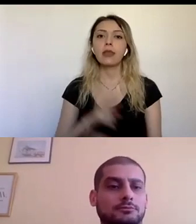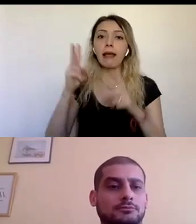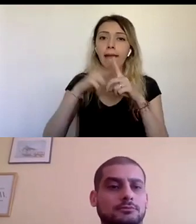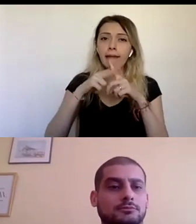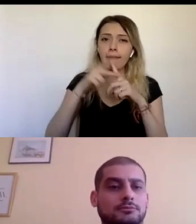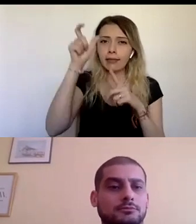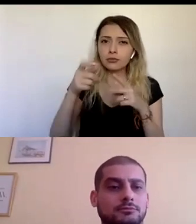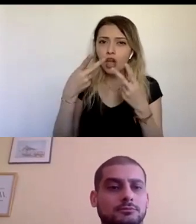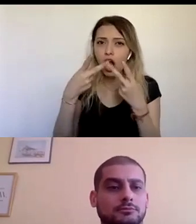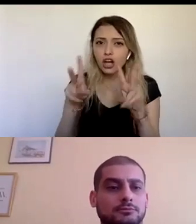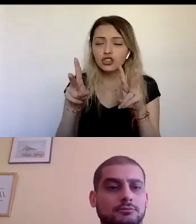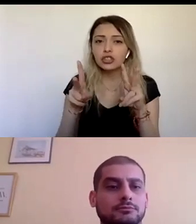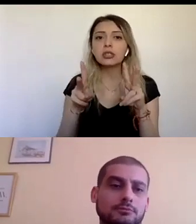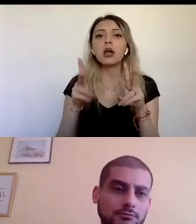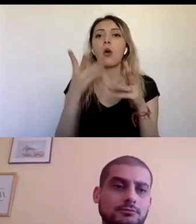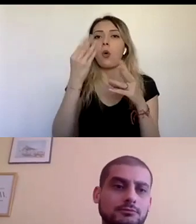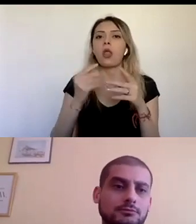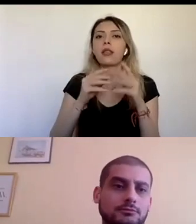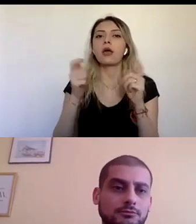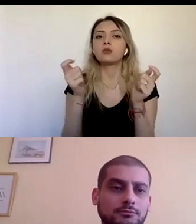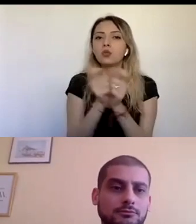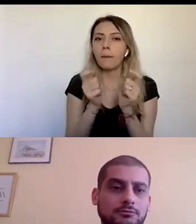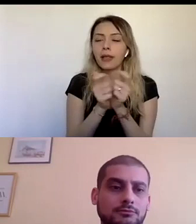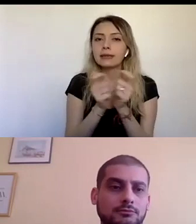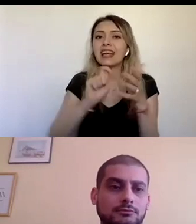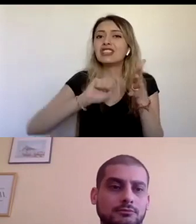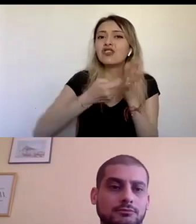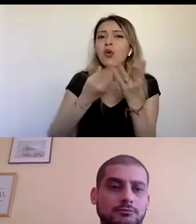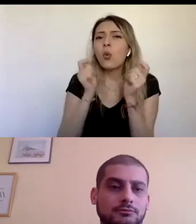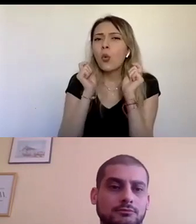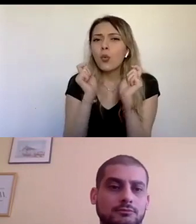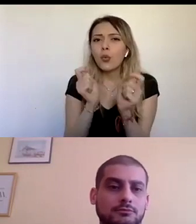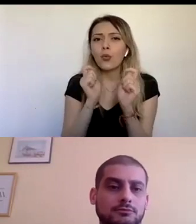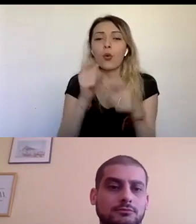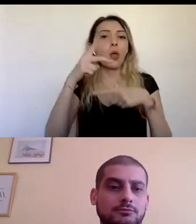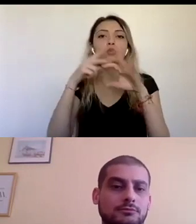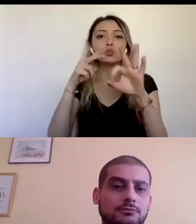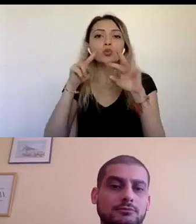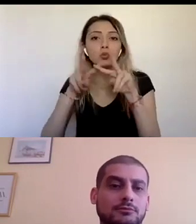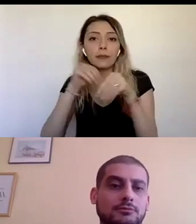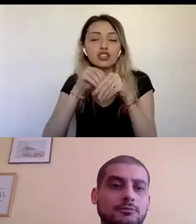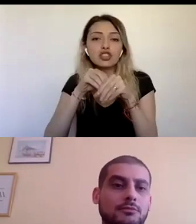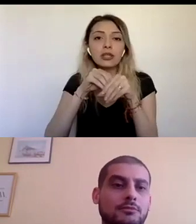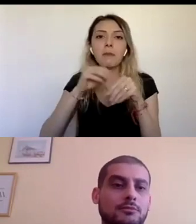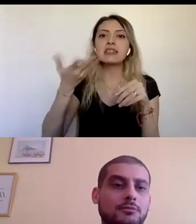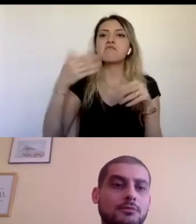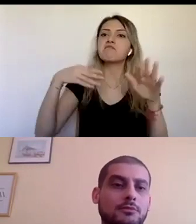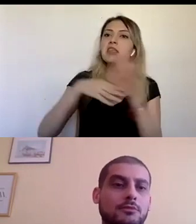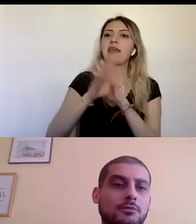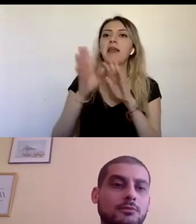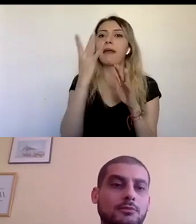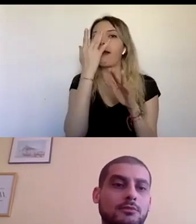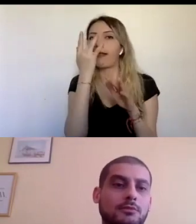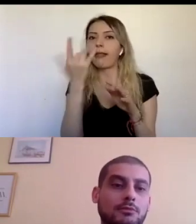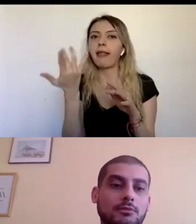şifre uygulaması çok zor. Böyle bir durumda Zoom'u nasıl Zoom bombing engellenebiliyor? Tek tek katılım isteklerini reddetmek dışında